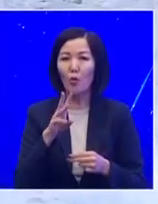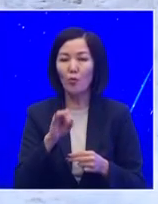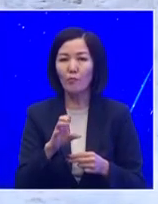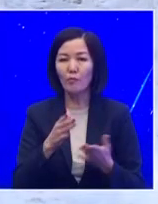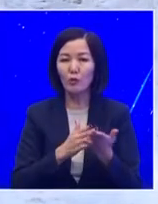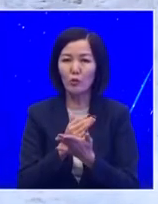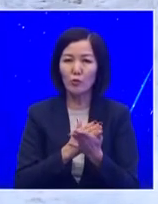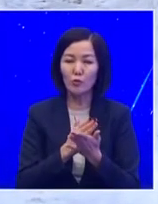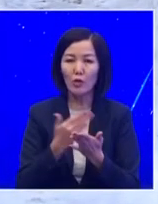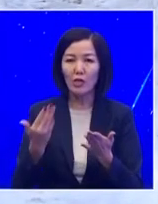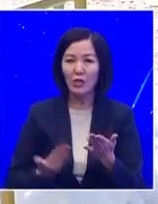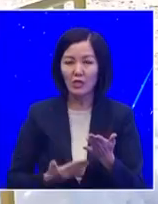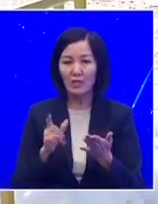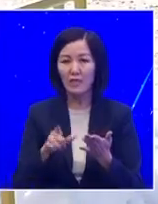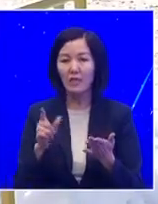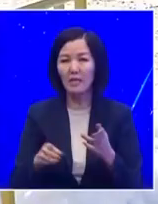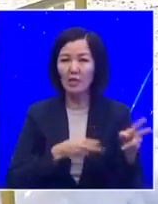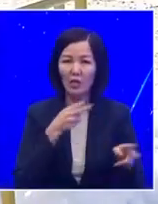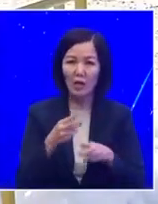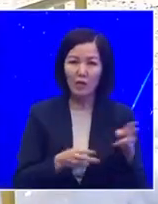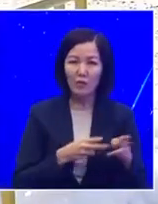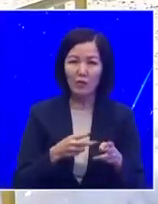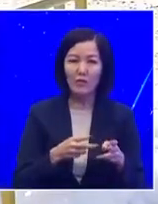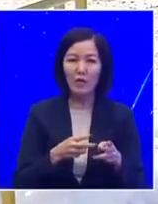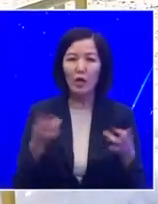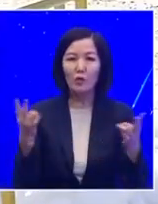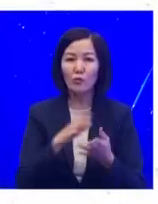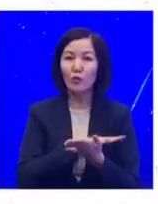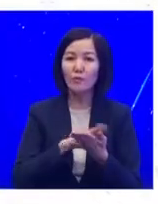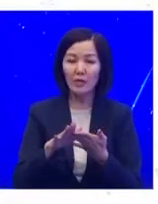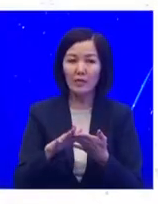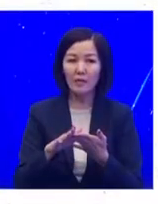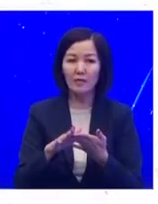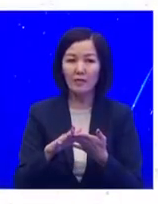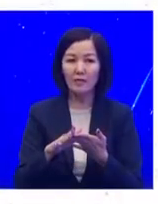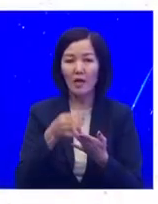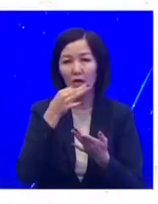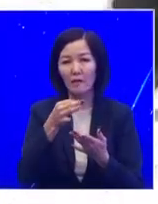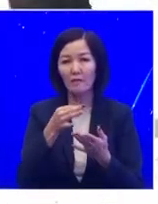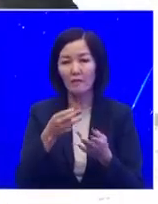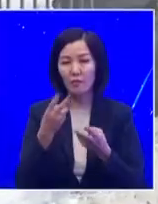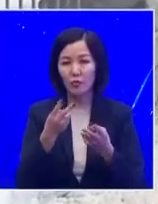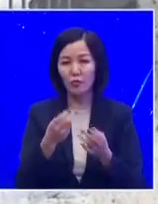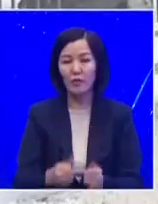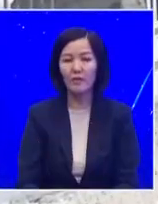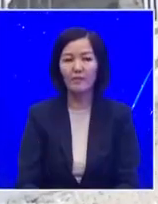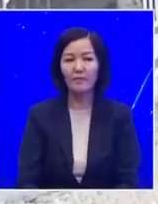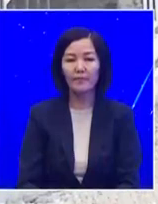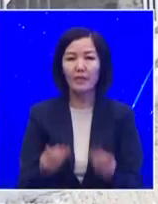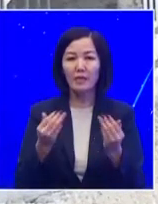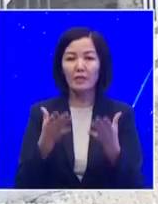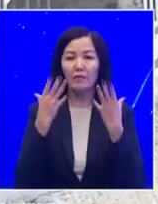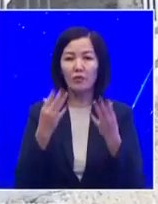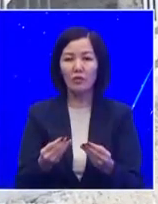Талдыкургана жители буквально бьют в набат и требуют подойти к снегоочистительным работам со всей ответственностью. На сегодняшний